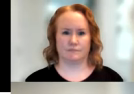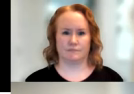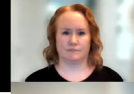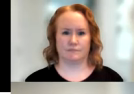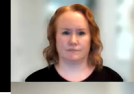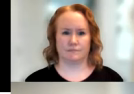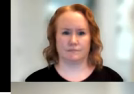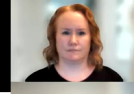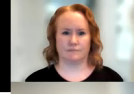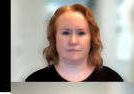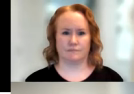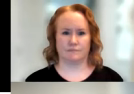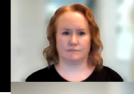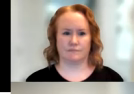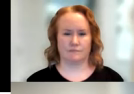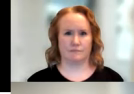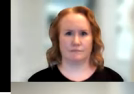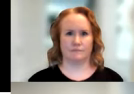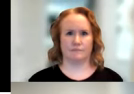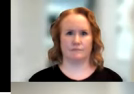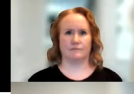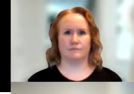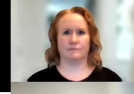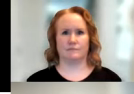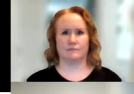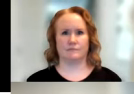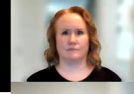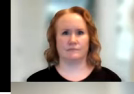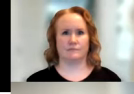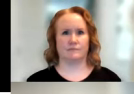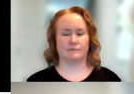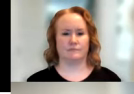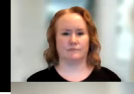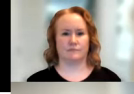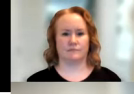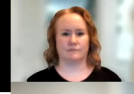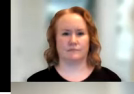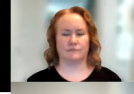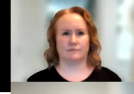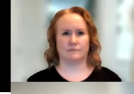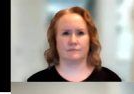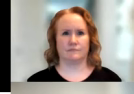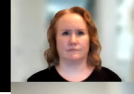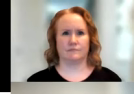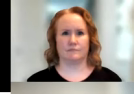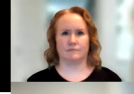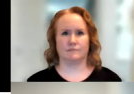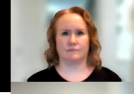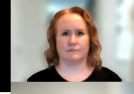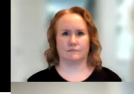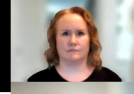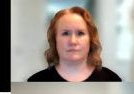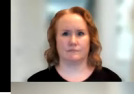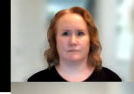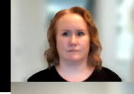tilgjengelighetsegenskaper. For eksempel i bankautomateksempelet som jeg nettopp nevnte, så det for eksempel viktig at automaten ikke formidler